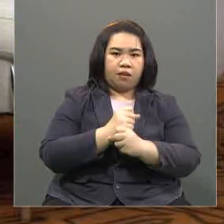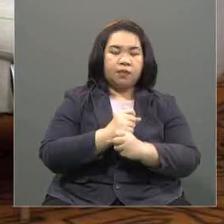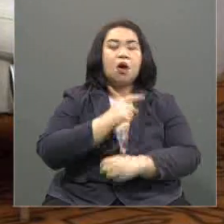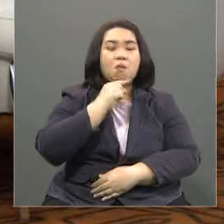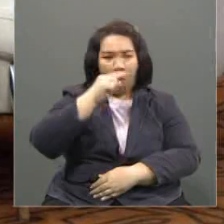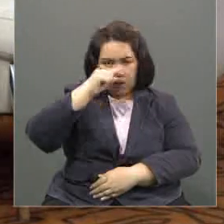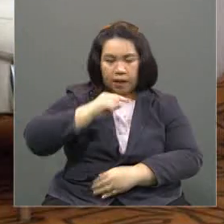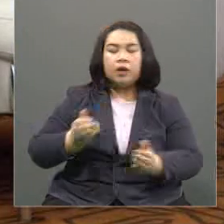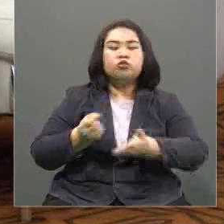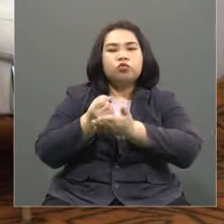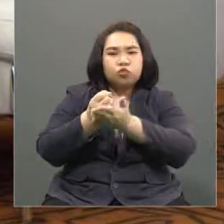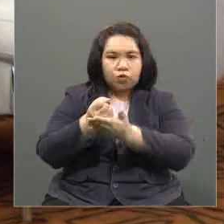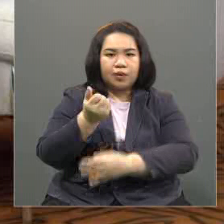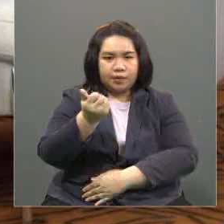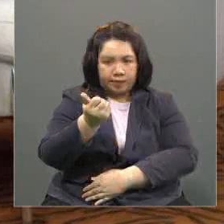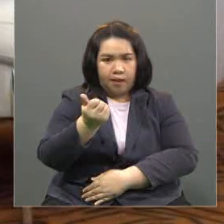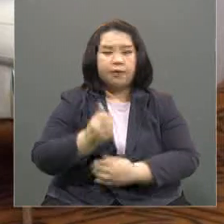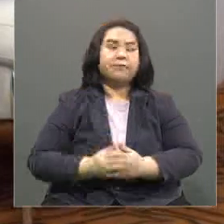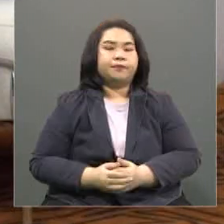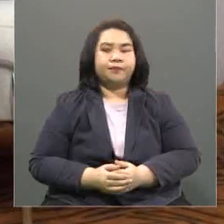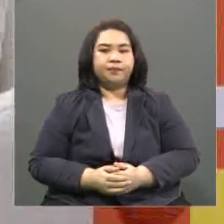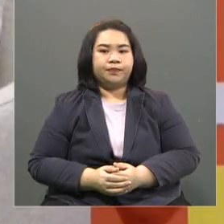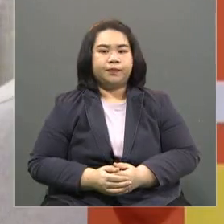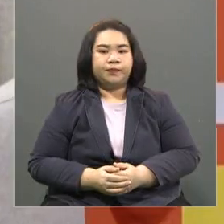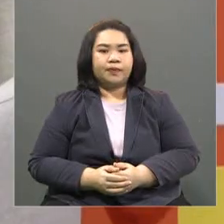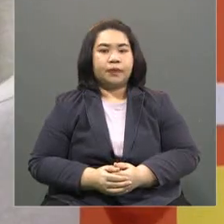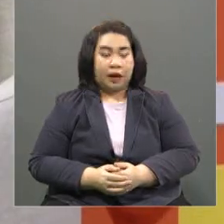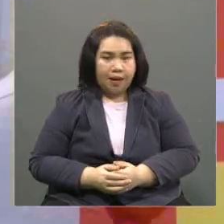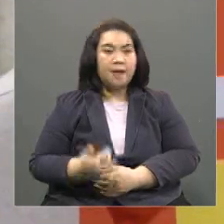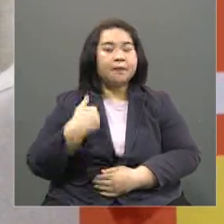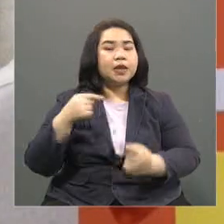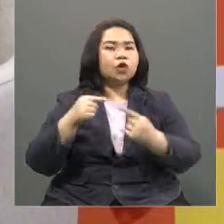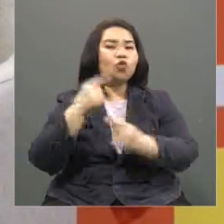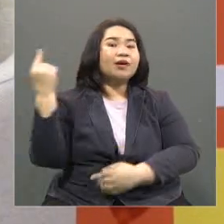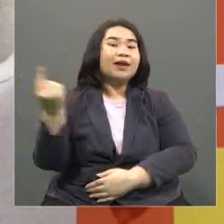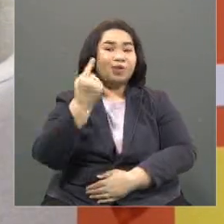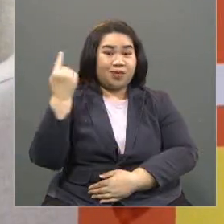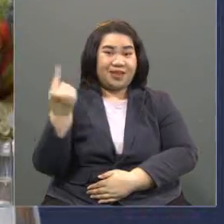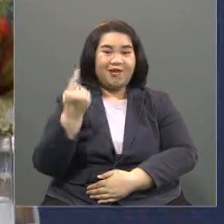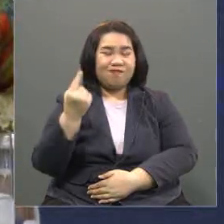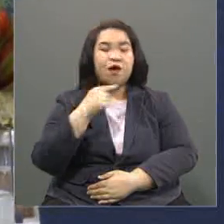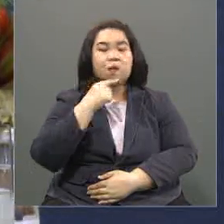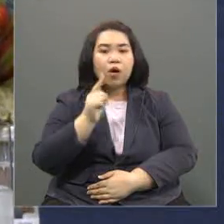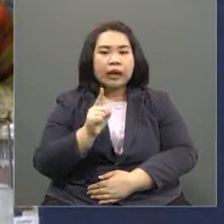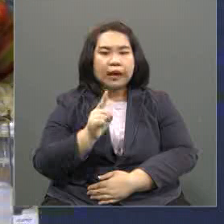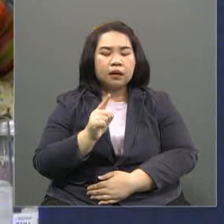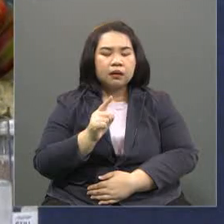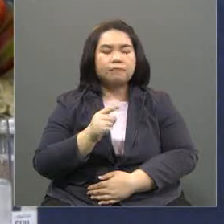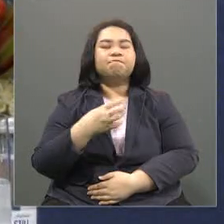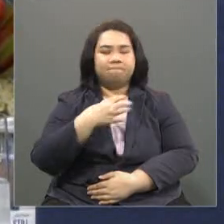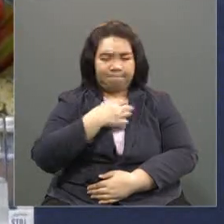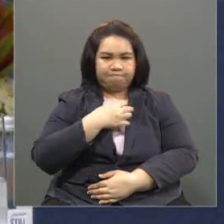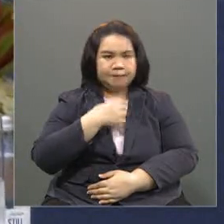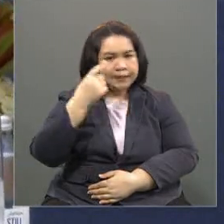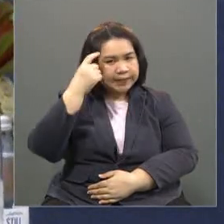ที่จะให้การสนับสนุนเพิ่มเติมด้วย ค่ะมาดูเรื่องการส่งเสริมการท่องเที่ยวกันบ้างท่านนายกรัฐมนตรีบอกว่าจะผลักดันแ